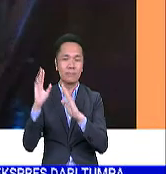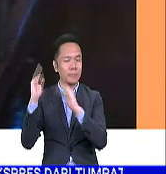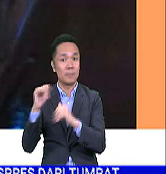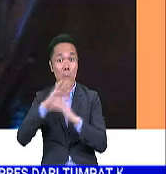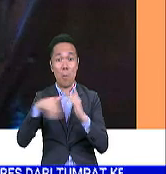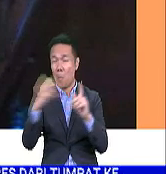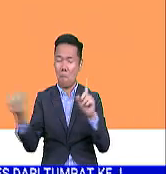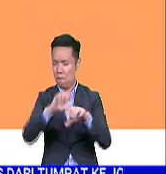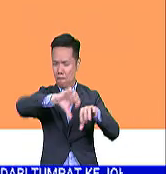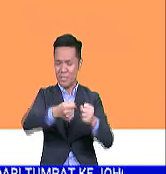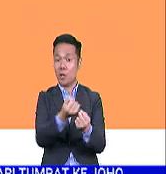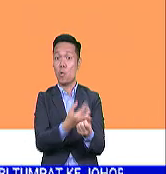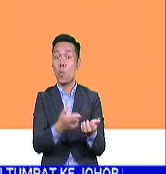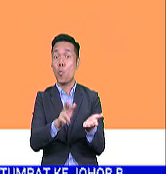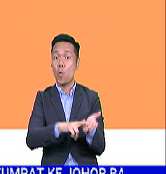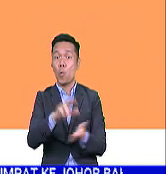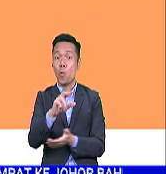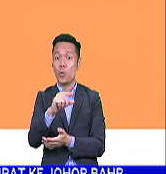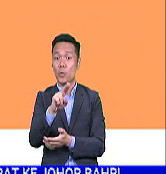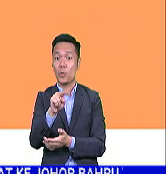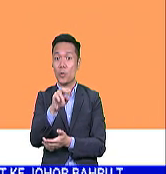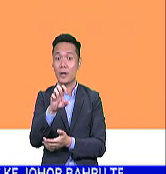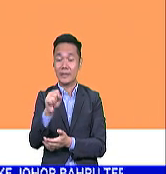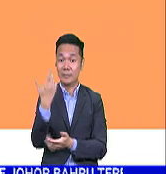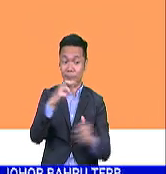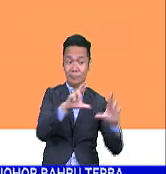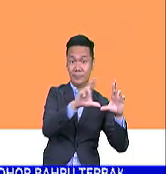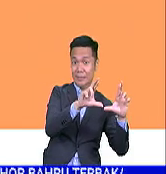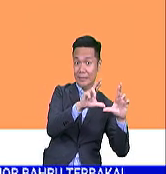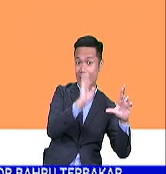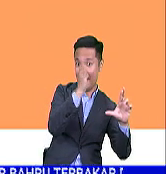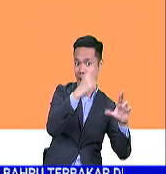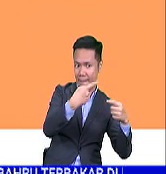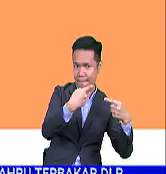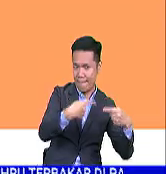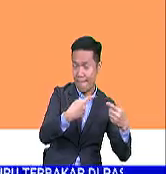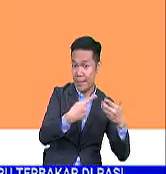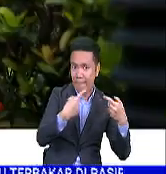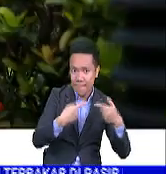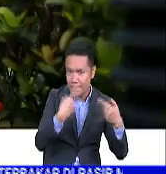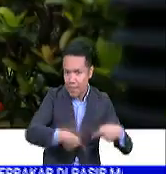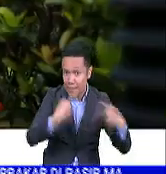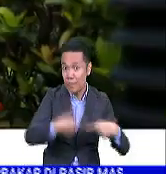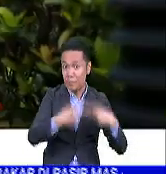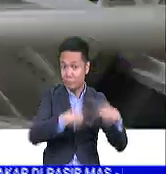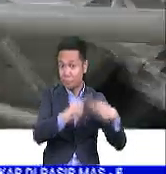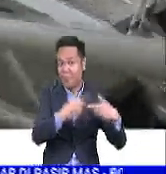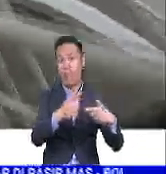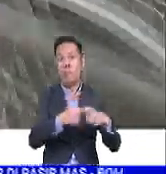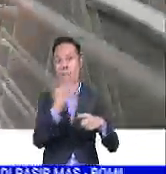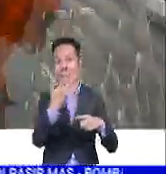baru Guinness World Record dalam larian di Menara Berkembar Petronas yang masih dalam perbincangan dan dijadual berlangsung Mei